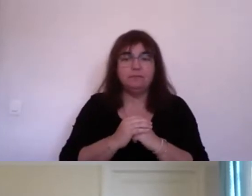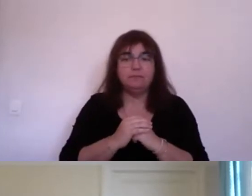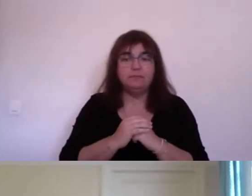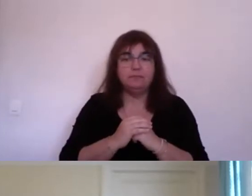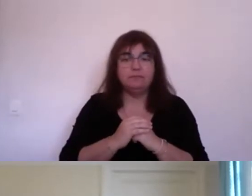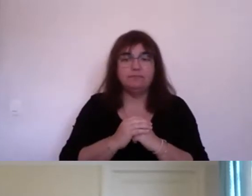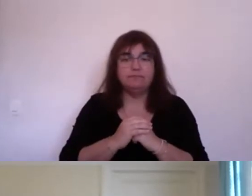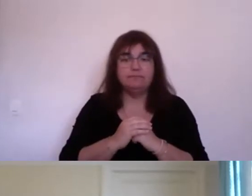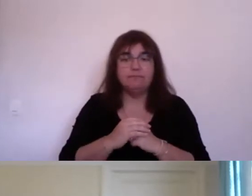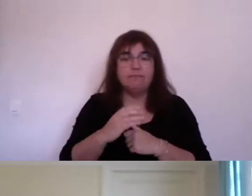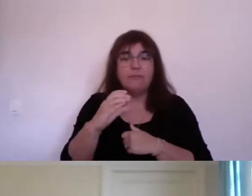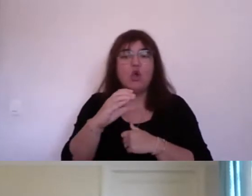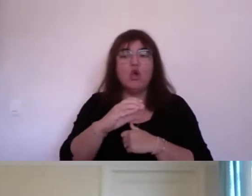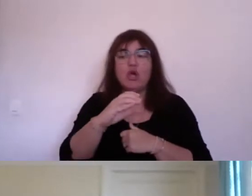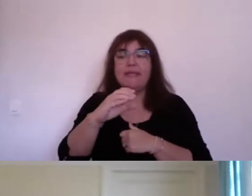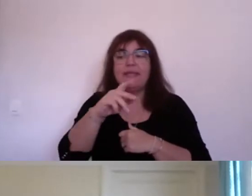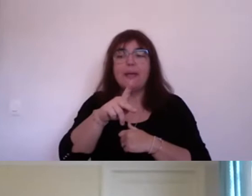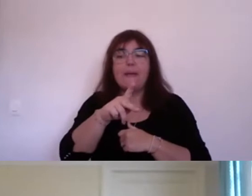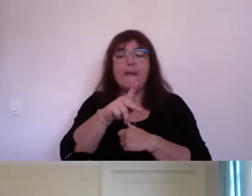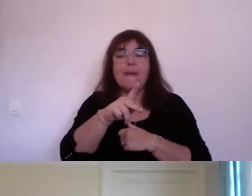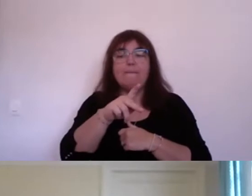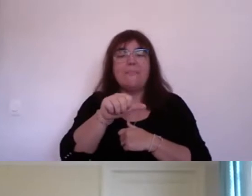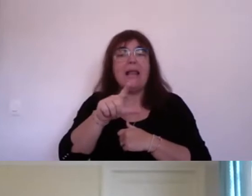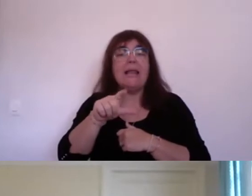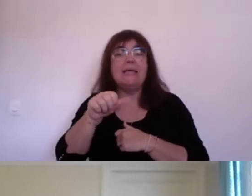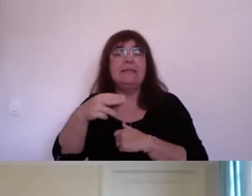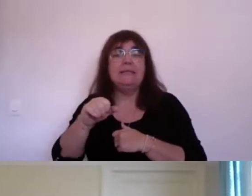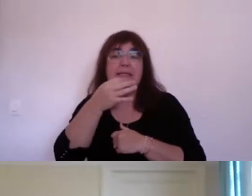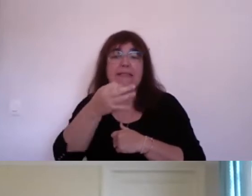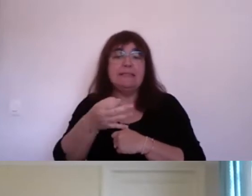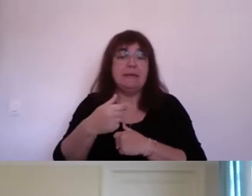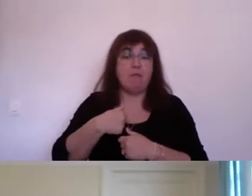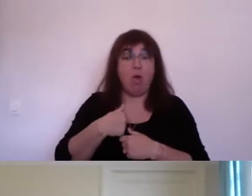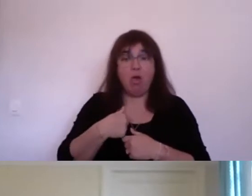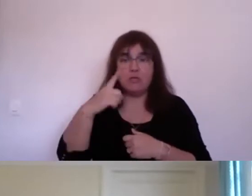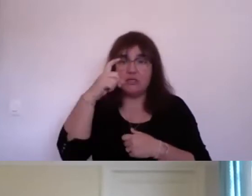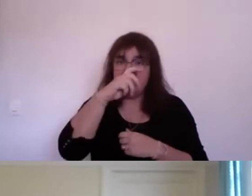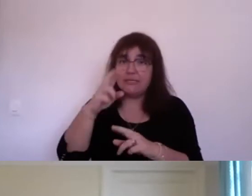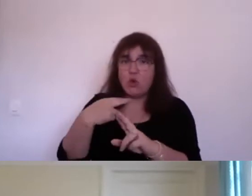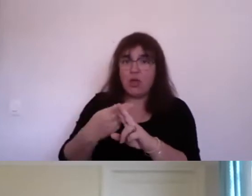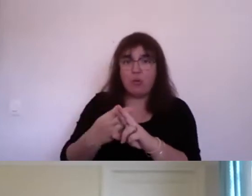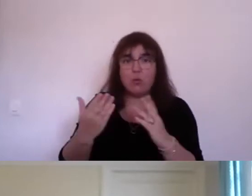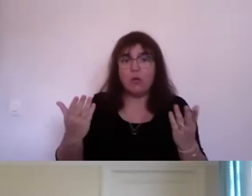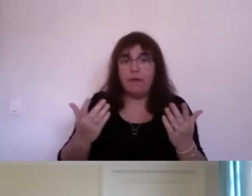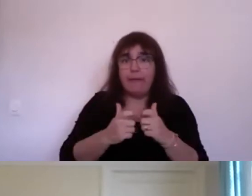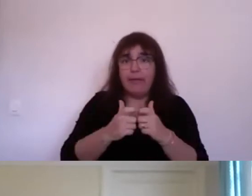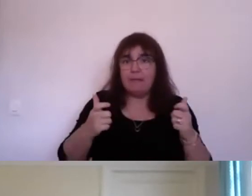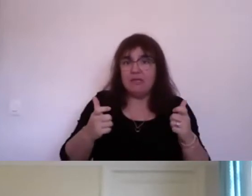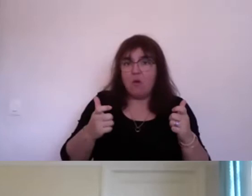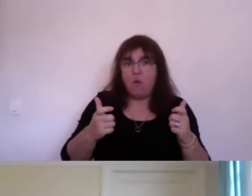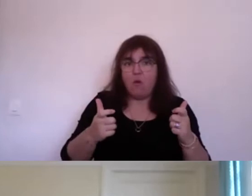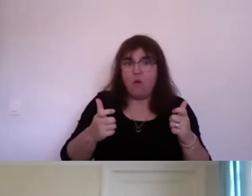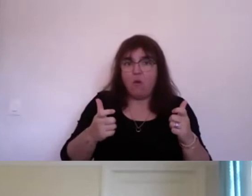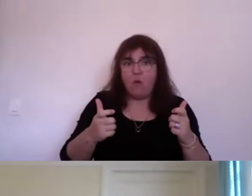Alors, moi, il m'est difficile de répondre personnellement. Effectivement, nous n'avons pas, en tant qu'établissement